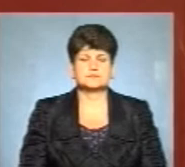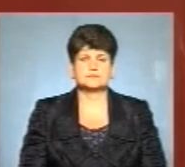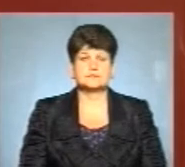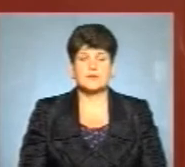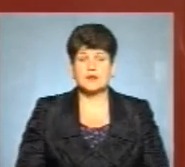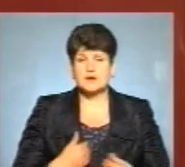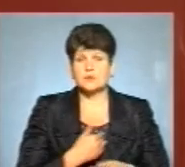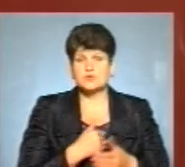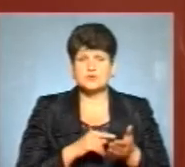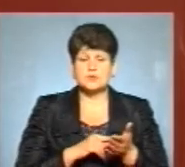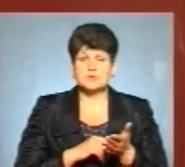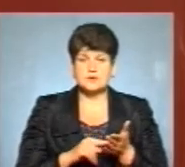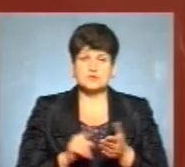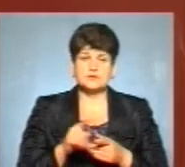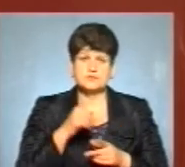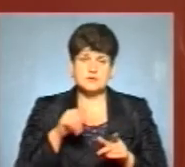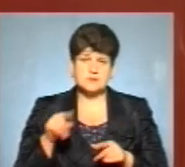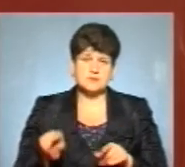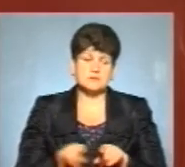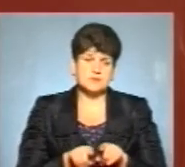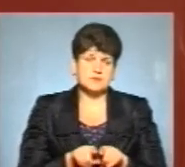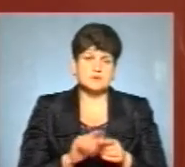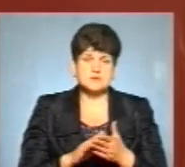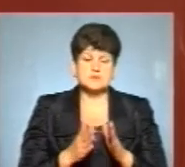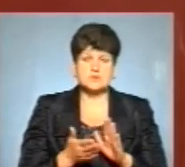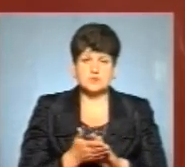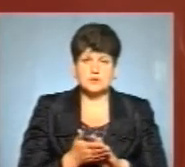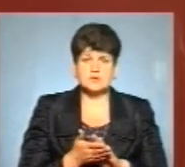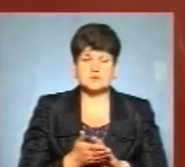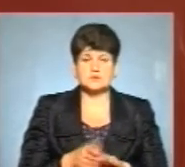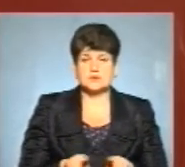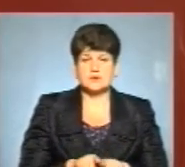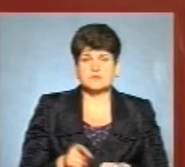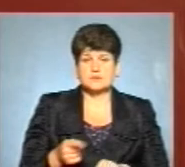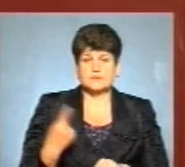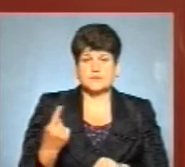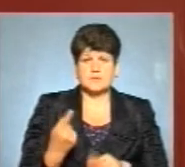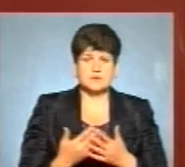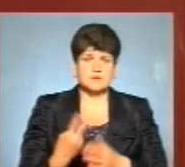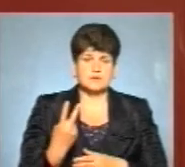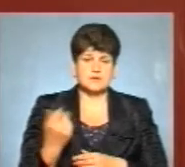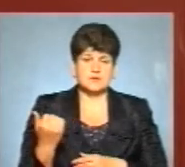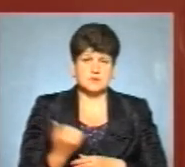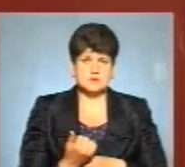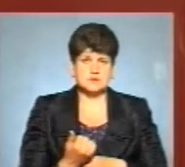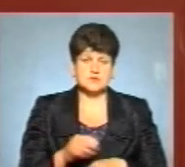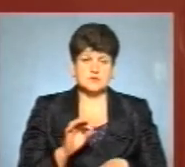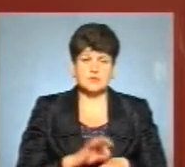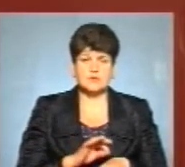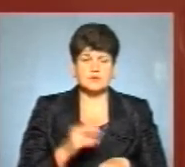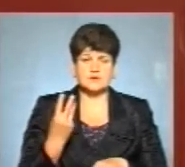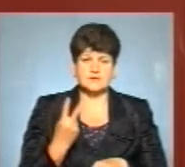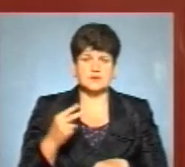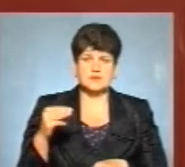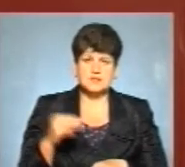Я хочу наголосити, що на Закарпатті десь подібна ситуація, як на Тернопільщині, адже близько 2000 хворих там, в